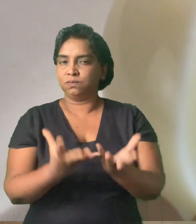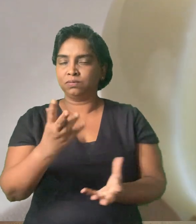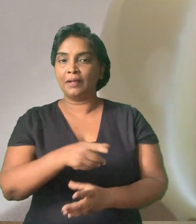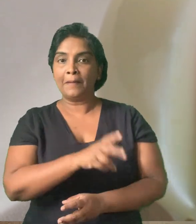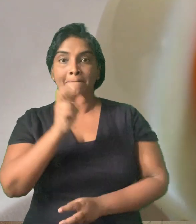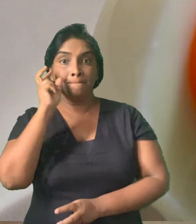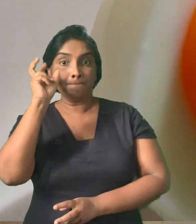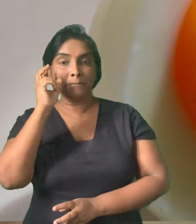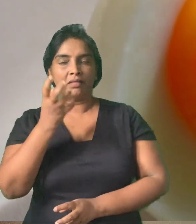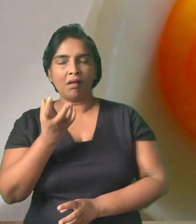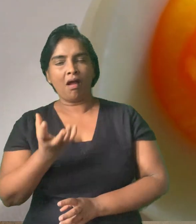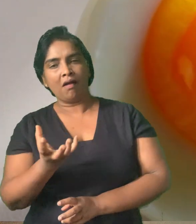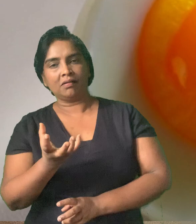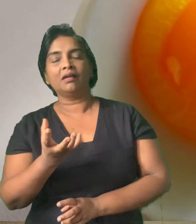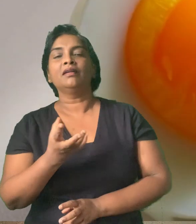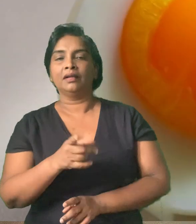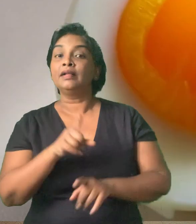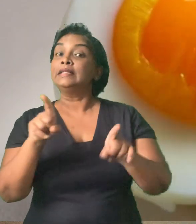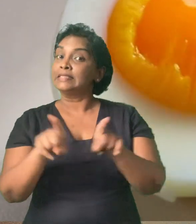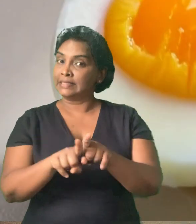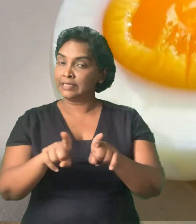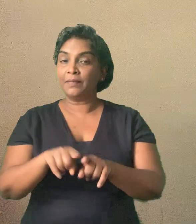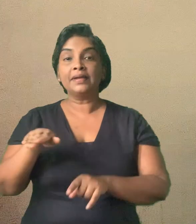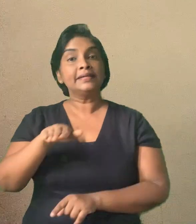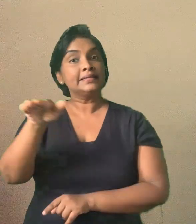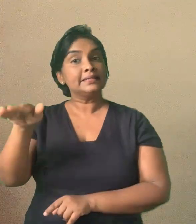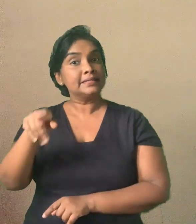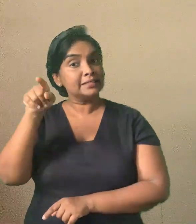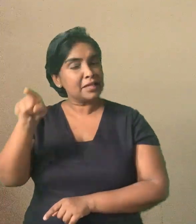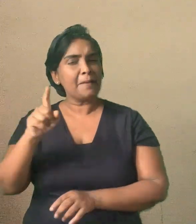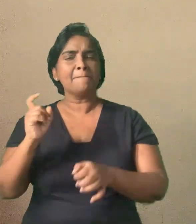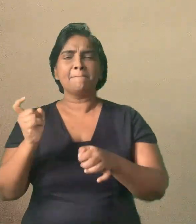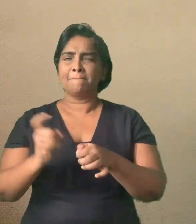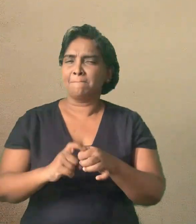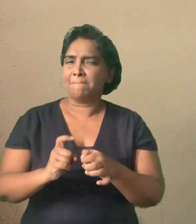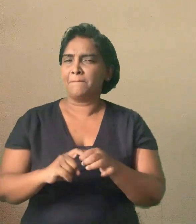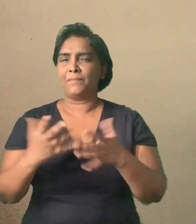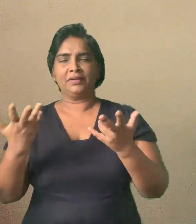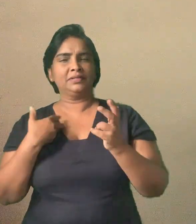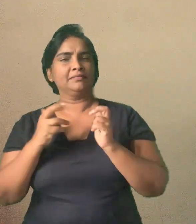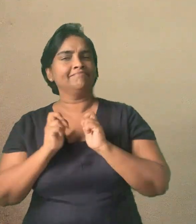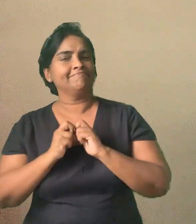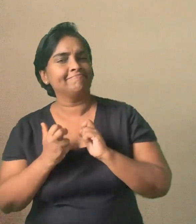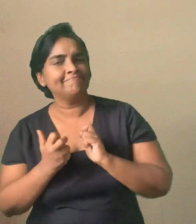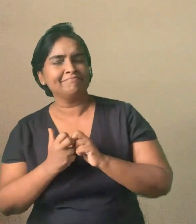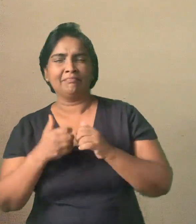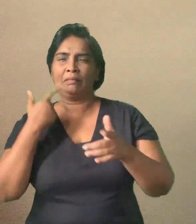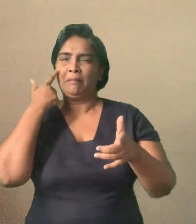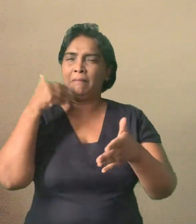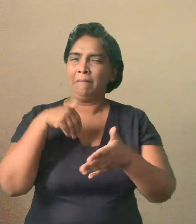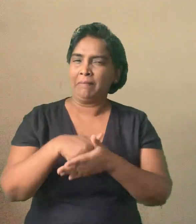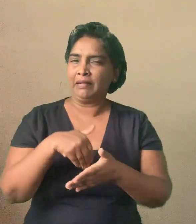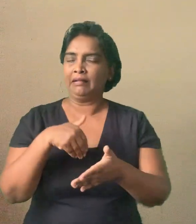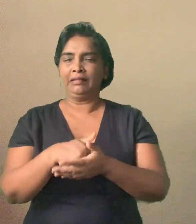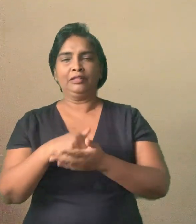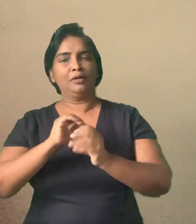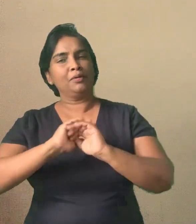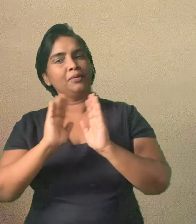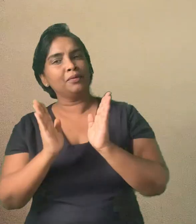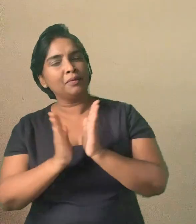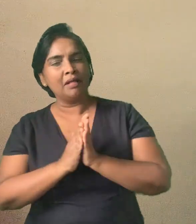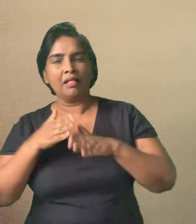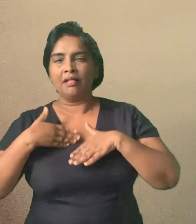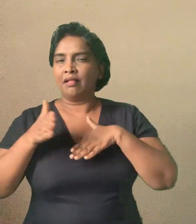මේ බිත්තරේ දැන් ඝන වෙලා. ඒ වගේ තමයි සමාජයේ ප්‍රශ්න සමාජයේ හැලහැප්පීම්